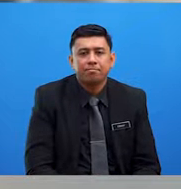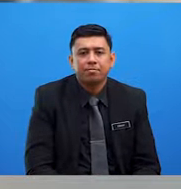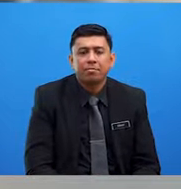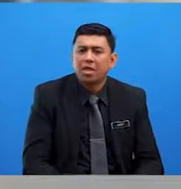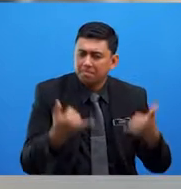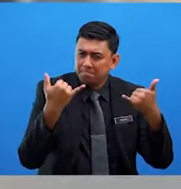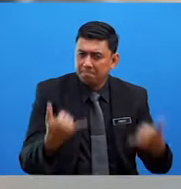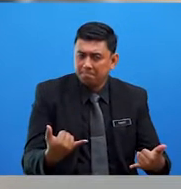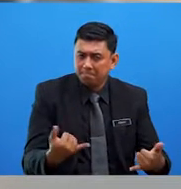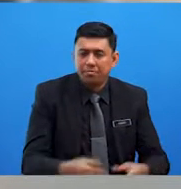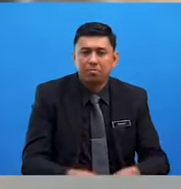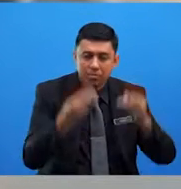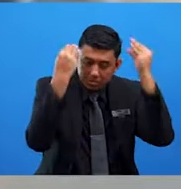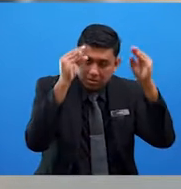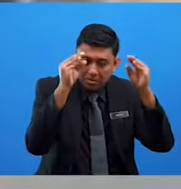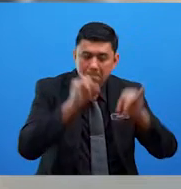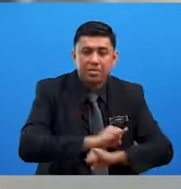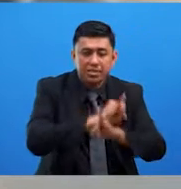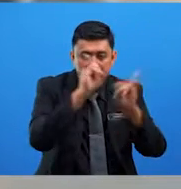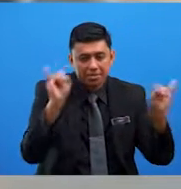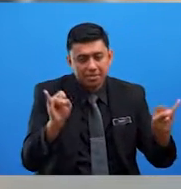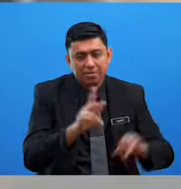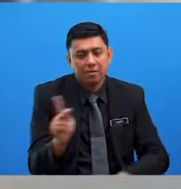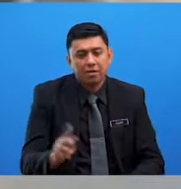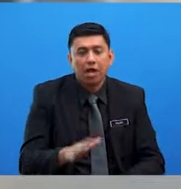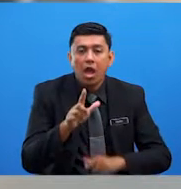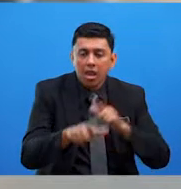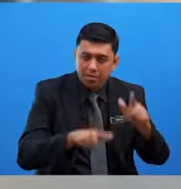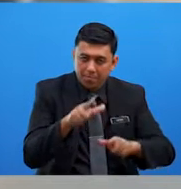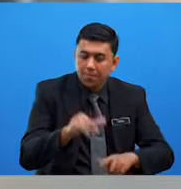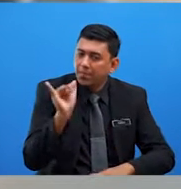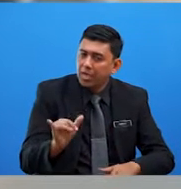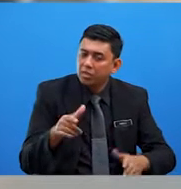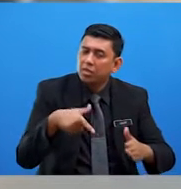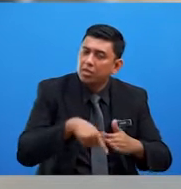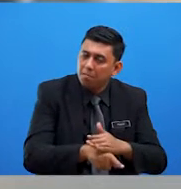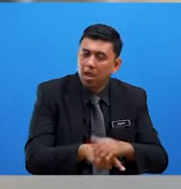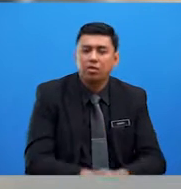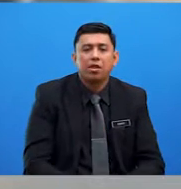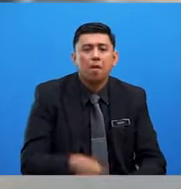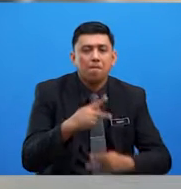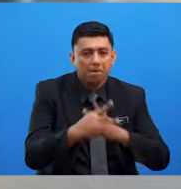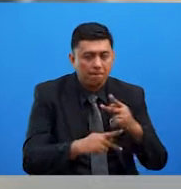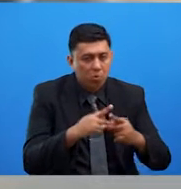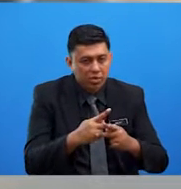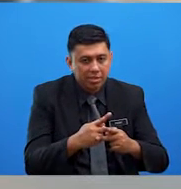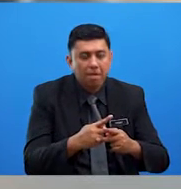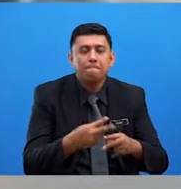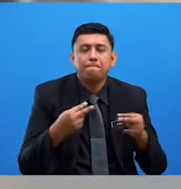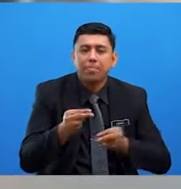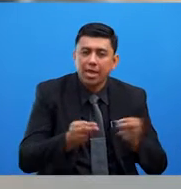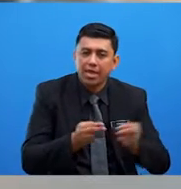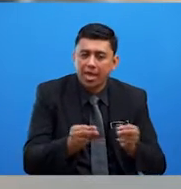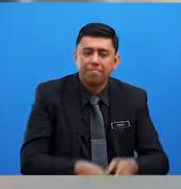Baiklah. Sekarang, cikgu akan menjelaskan langkah-langkah yang terlibat dalam proses